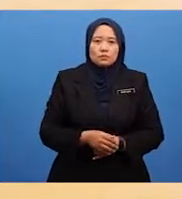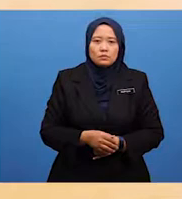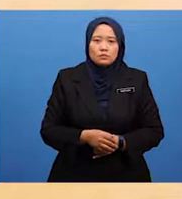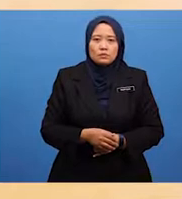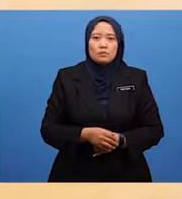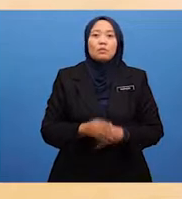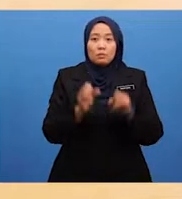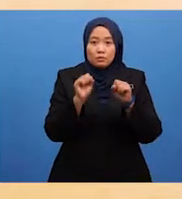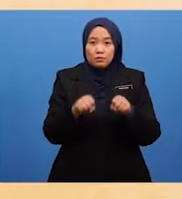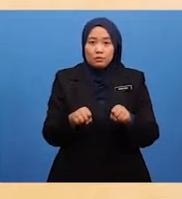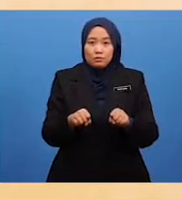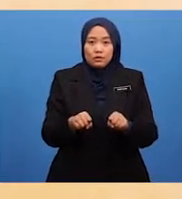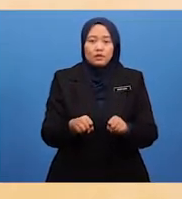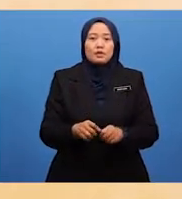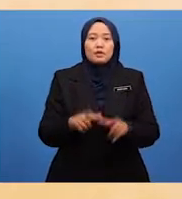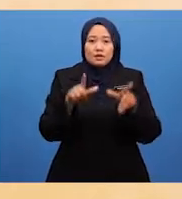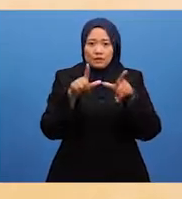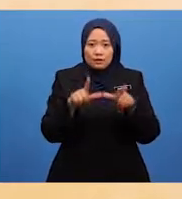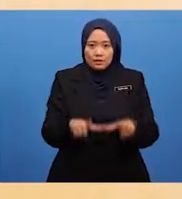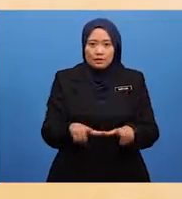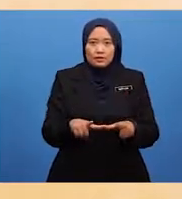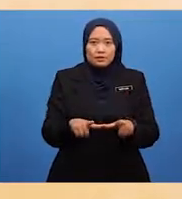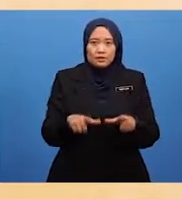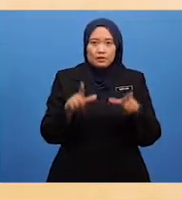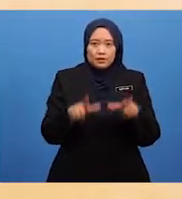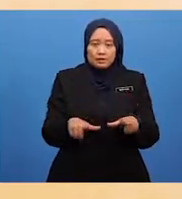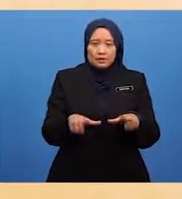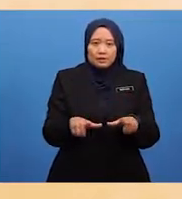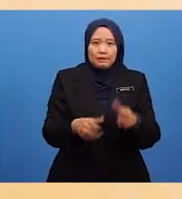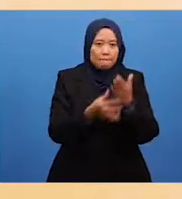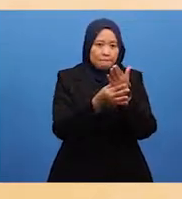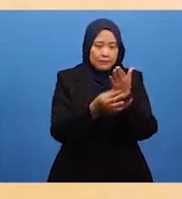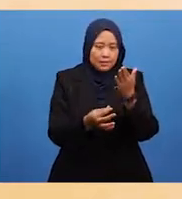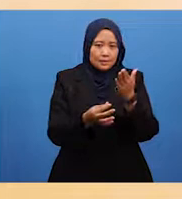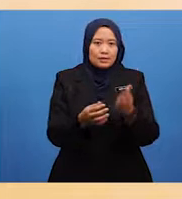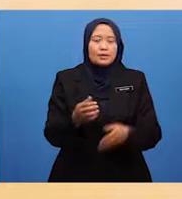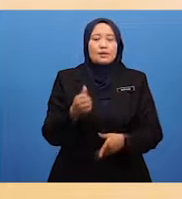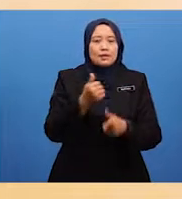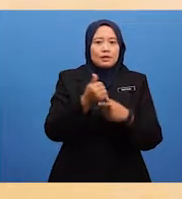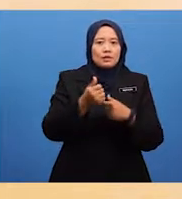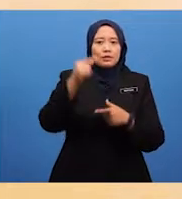Ya, kita boleh menyapukan minyak dan grease pada pintu tersebut.